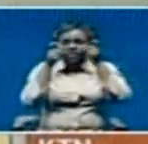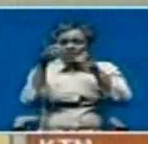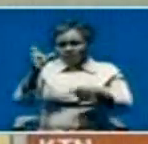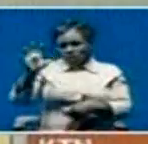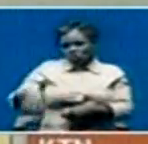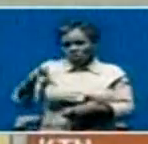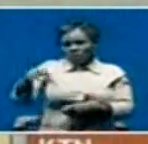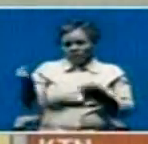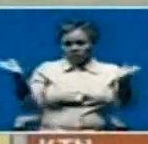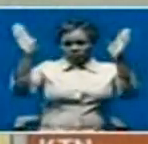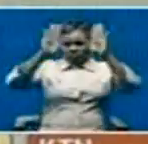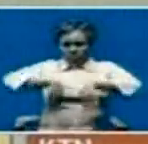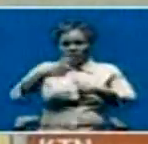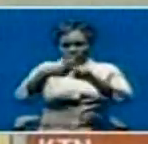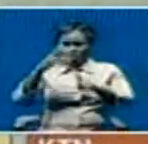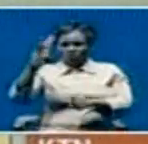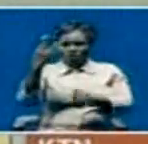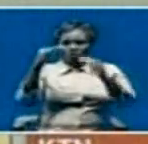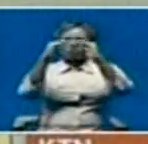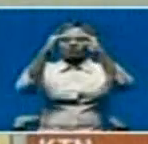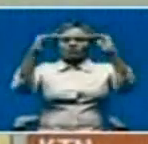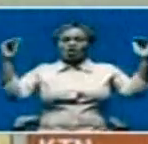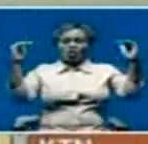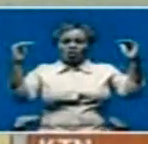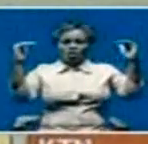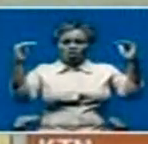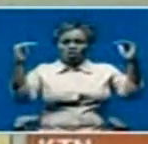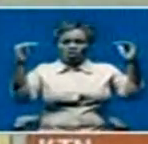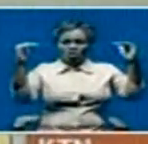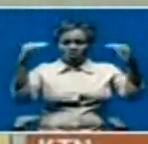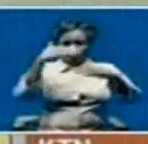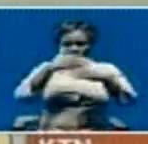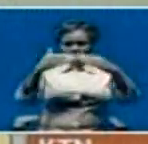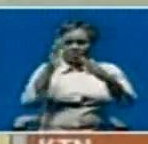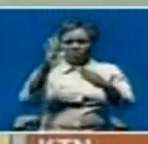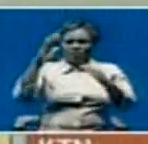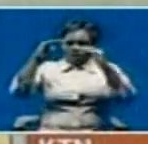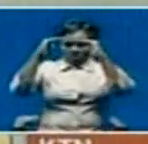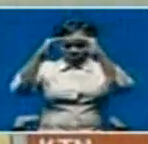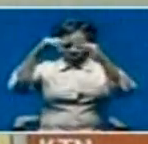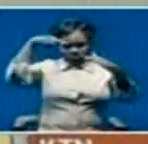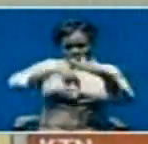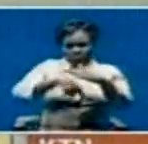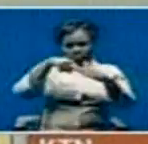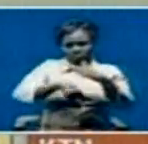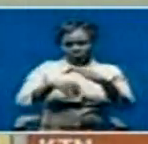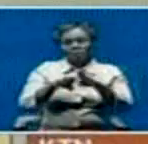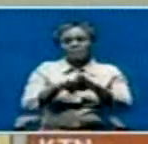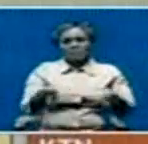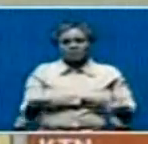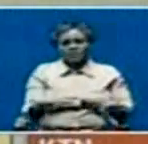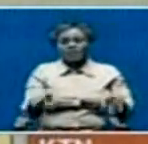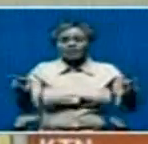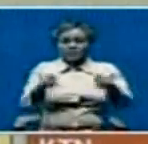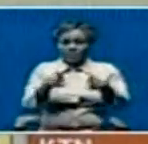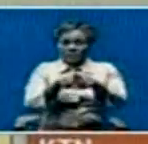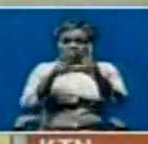kuang kutoka gofa ya nne ya jengo la jumba hilo hadi eneo la chini la jumba hilo na kama